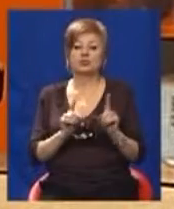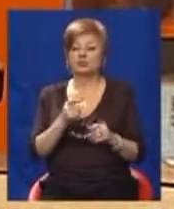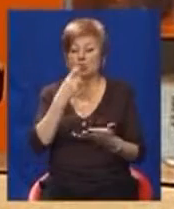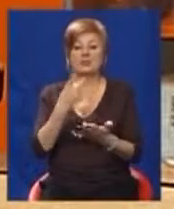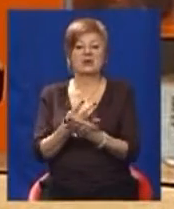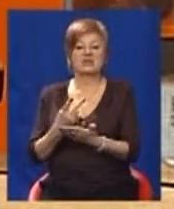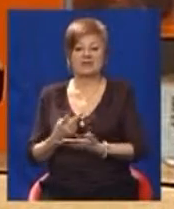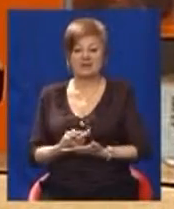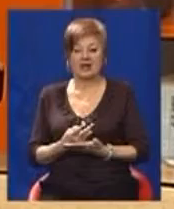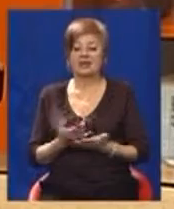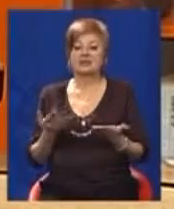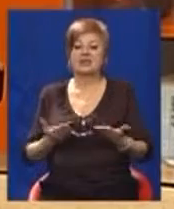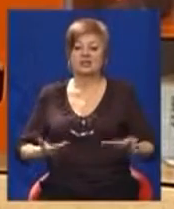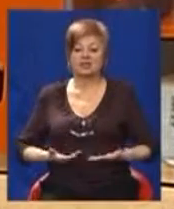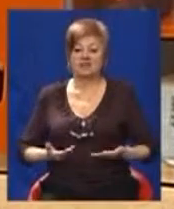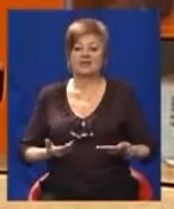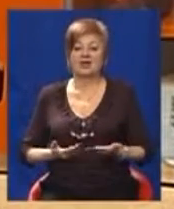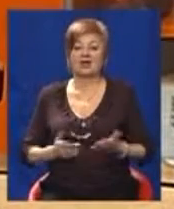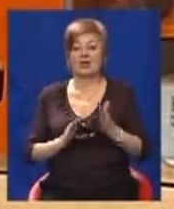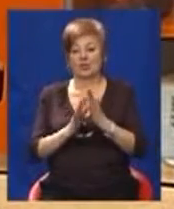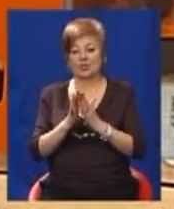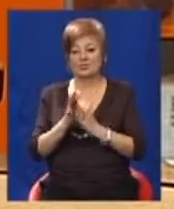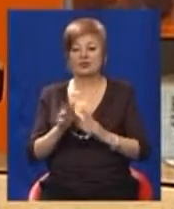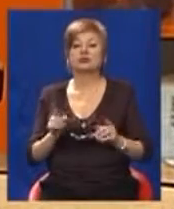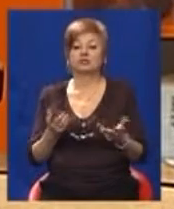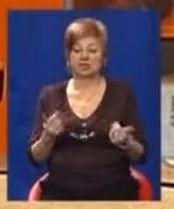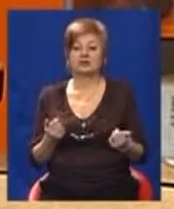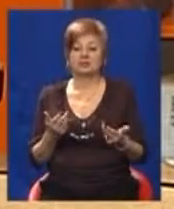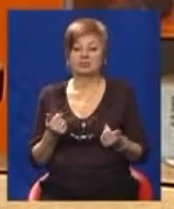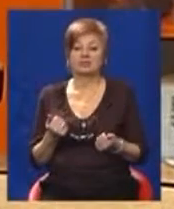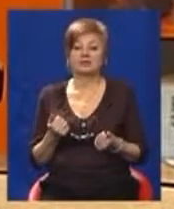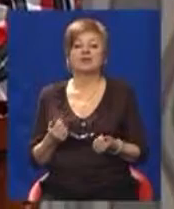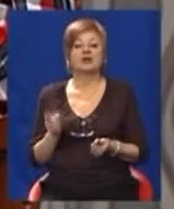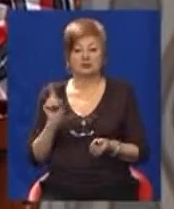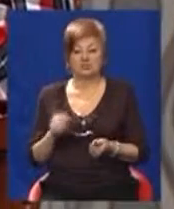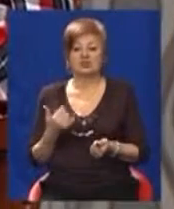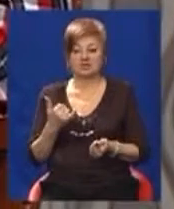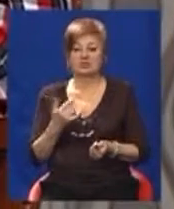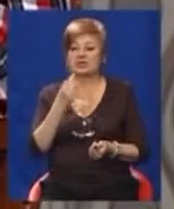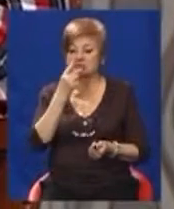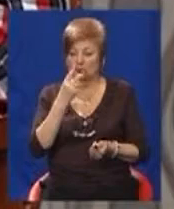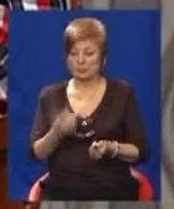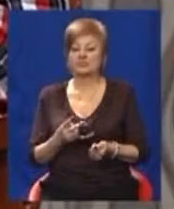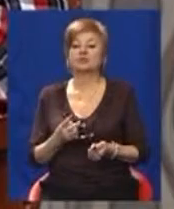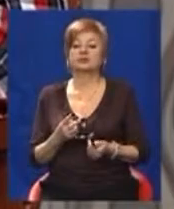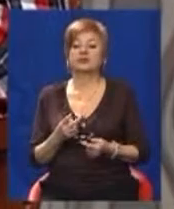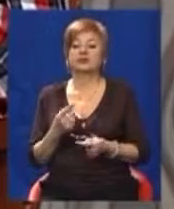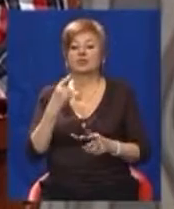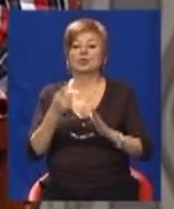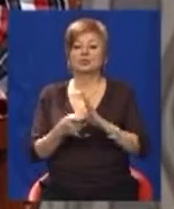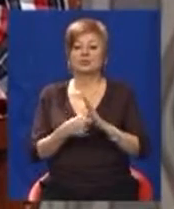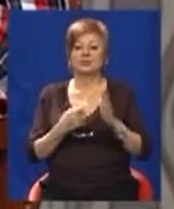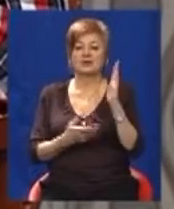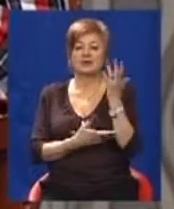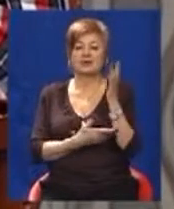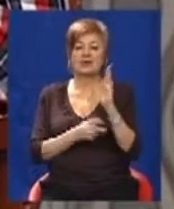собою представляє, де живе, мешкає, росте тощо? Ну, да. Ну, тож, давайте перейдемо до наступної рубрики «Дізнаємося